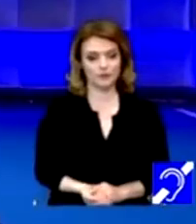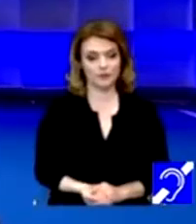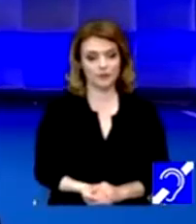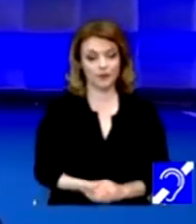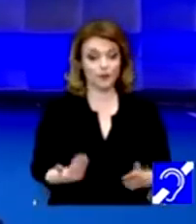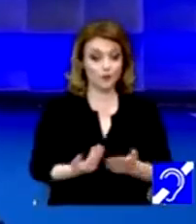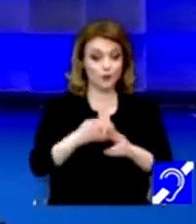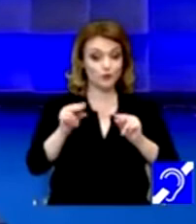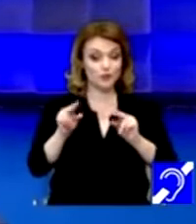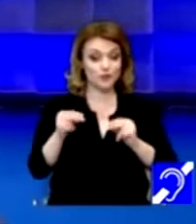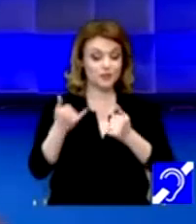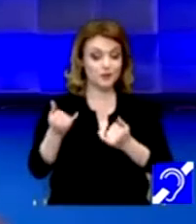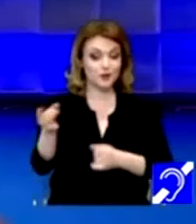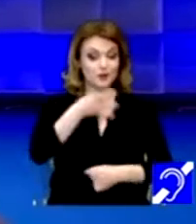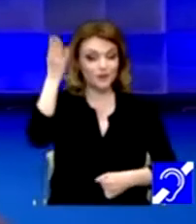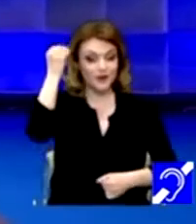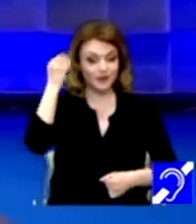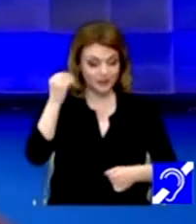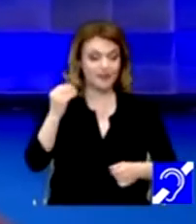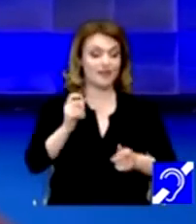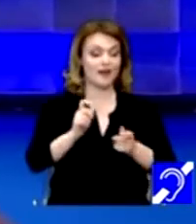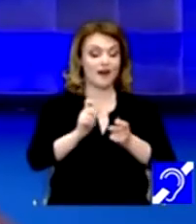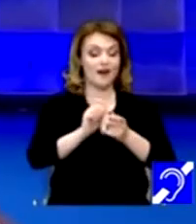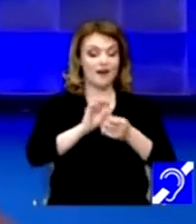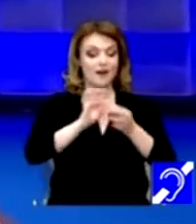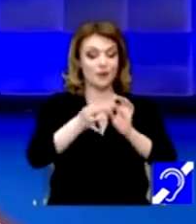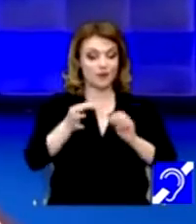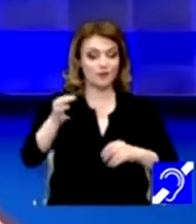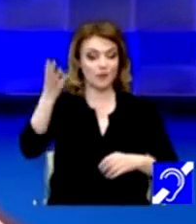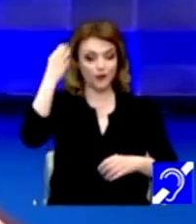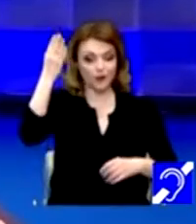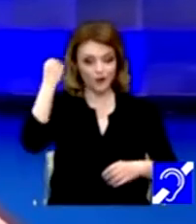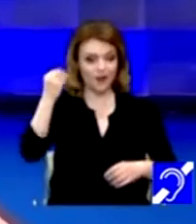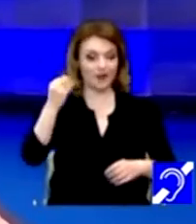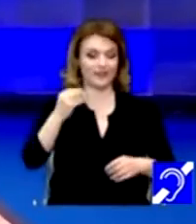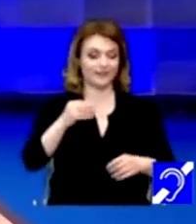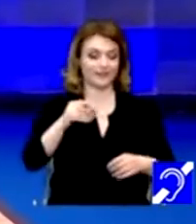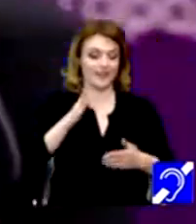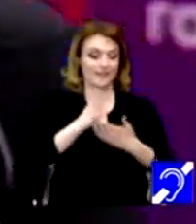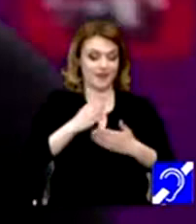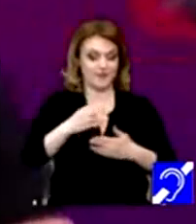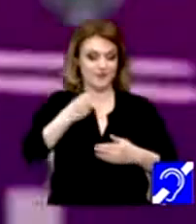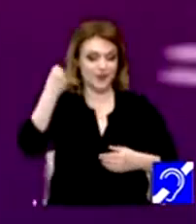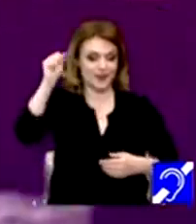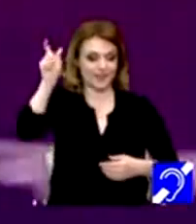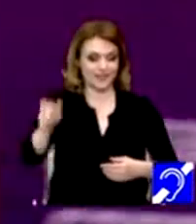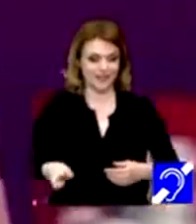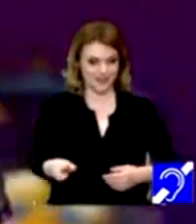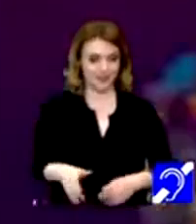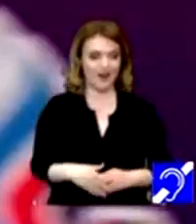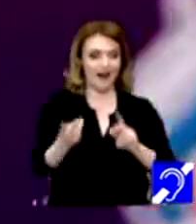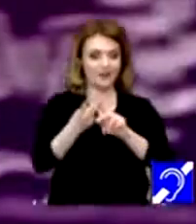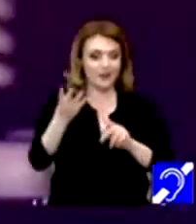Un nou succes pentru Republica Moldova la campionatul european de haltere. Marin Robu a devenit vicecampion european și al